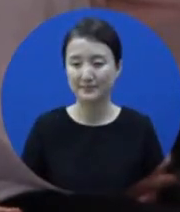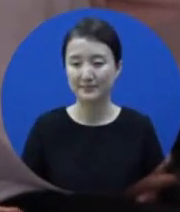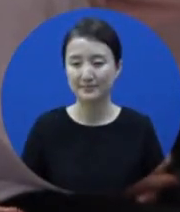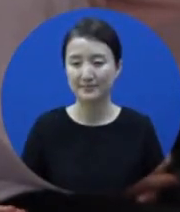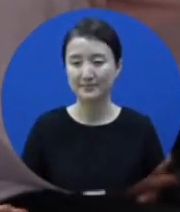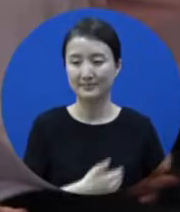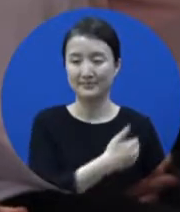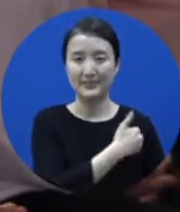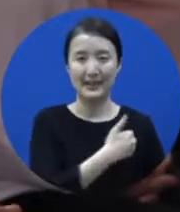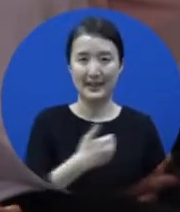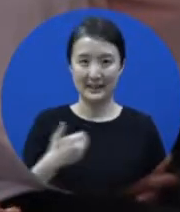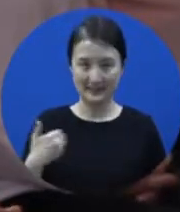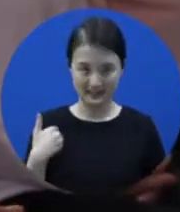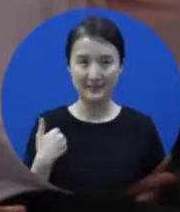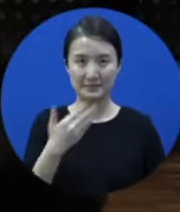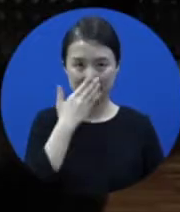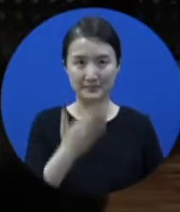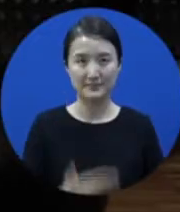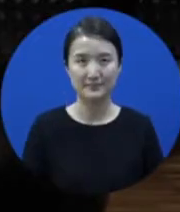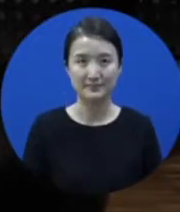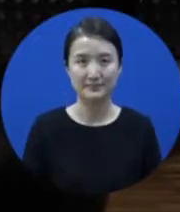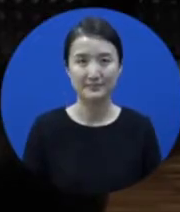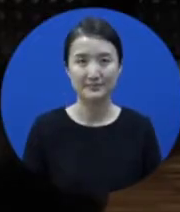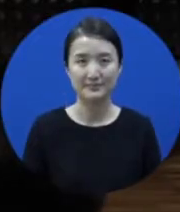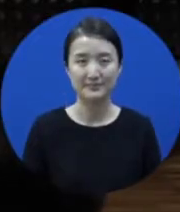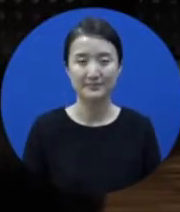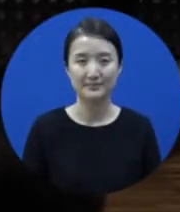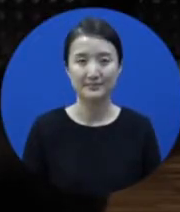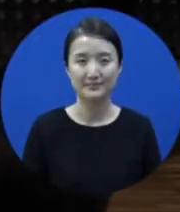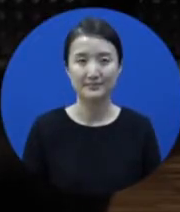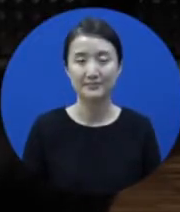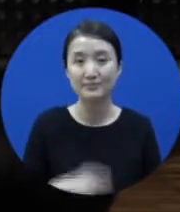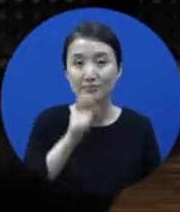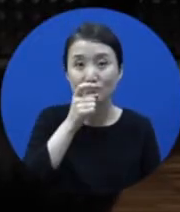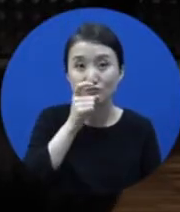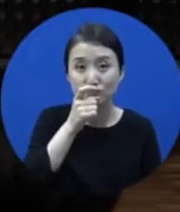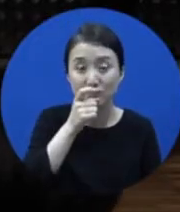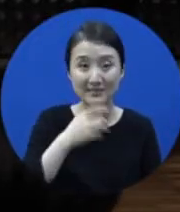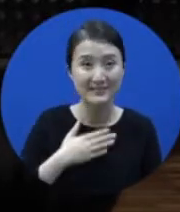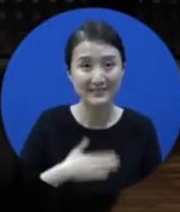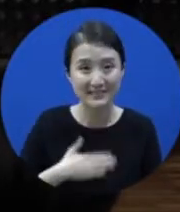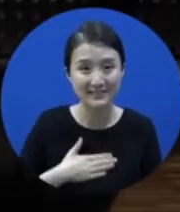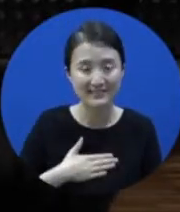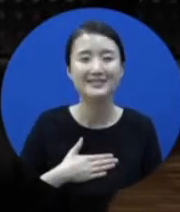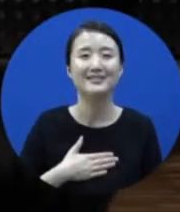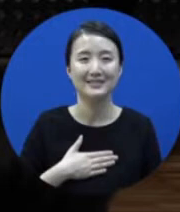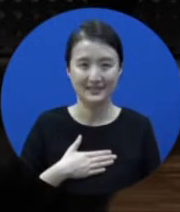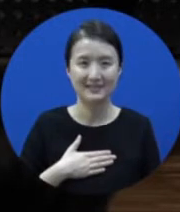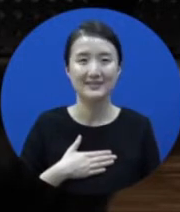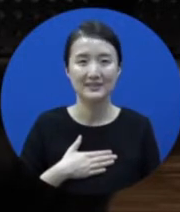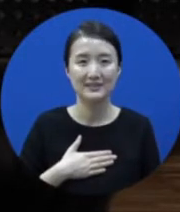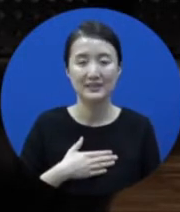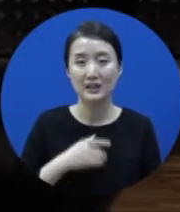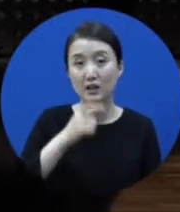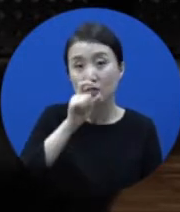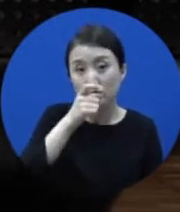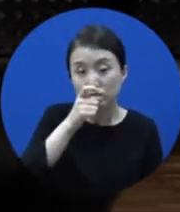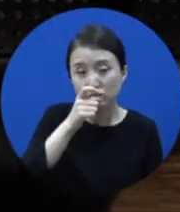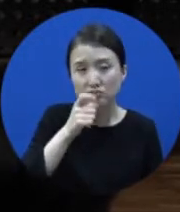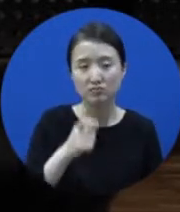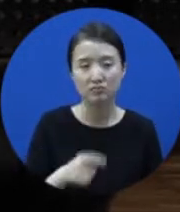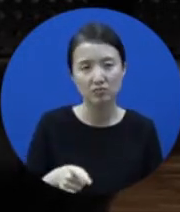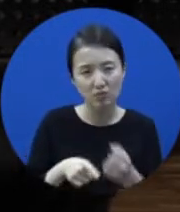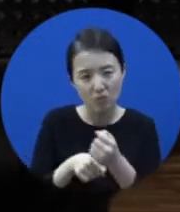나옵니다. 자, 물 아시죠? 우리가 마시는 물은 속성이 H2O예요. 그렇죠?